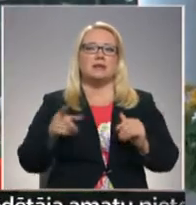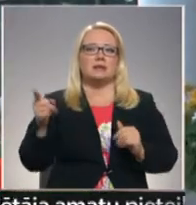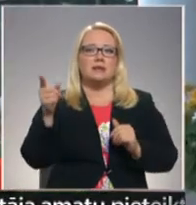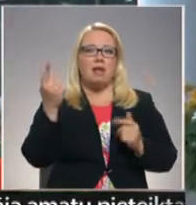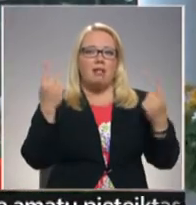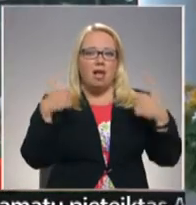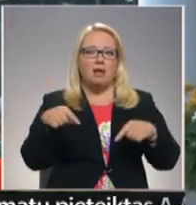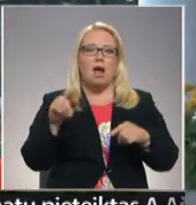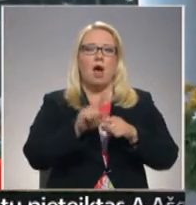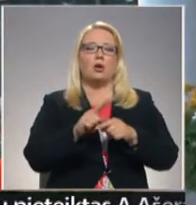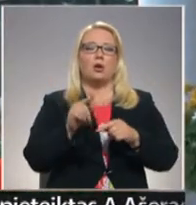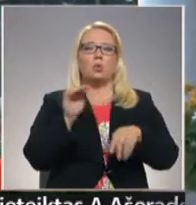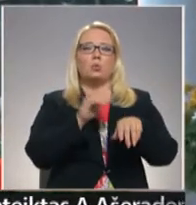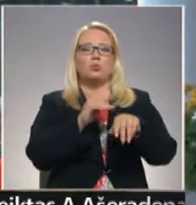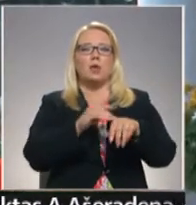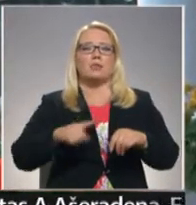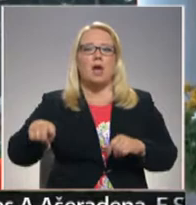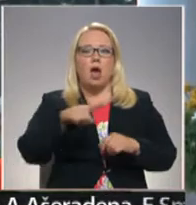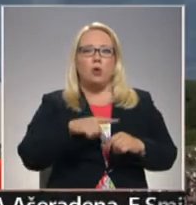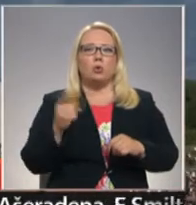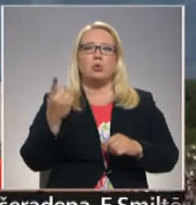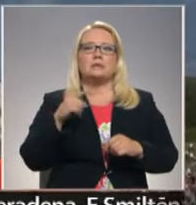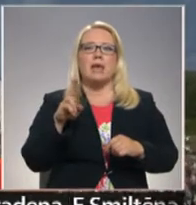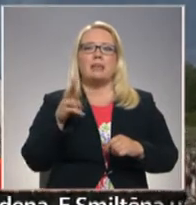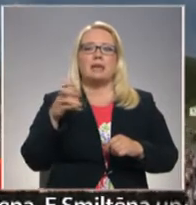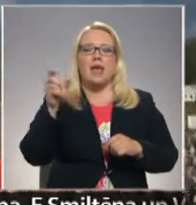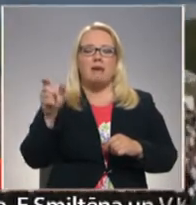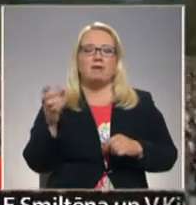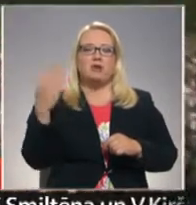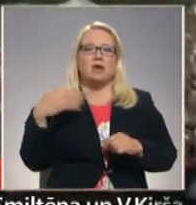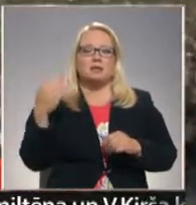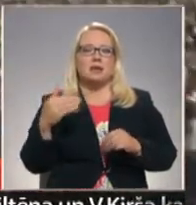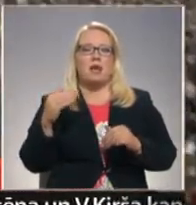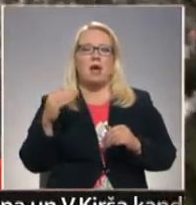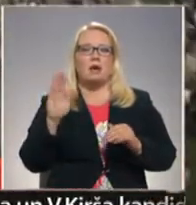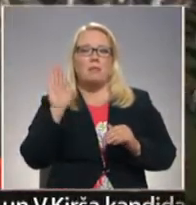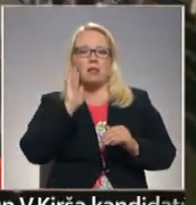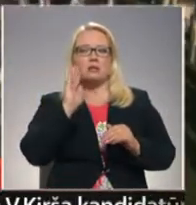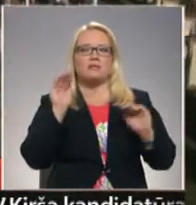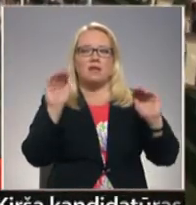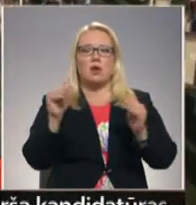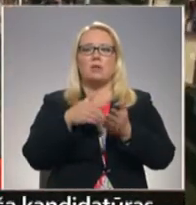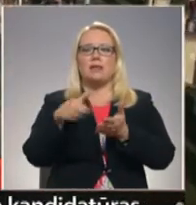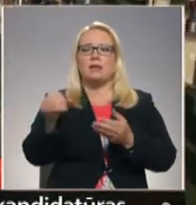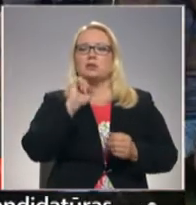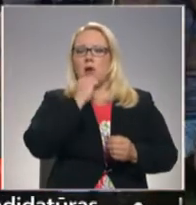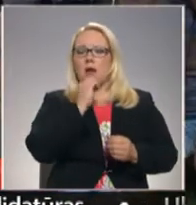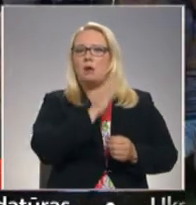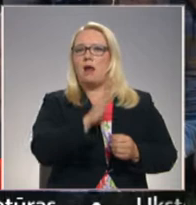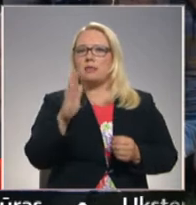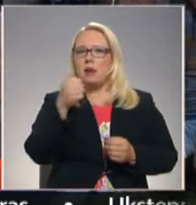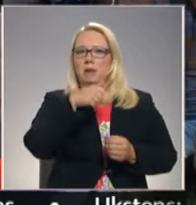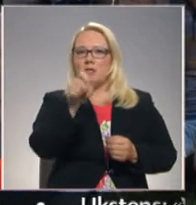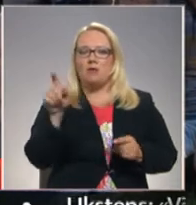Rīgas arhidiecēzes arhibīskaps Zbigņevs Stankēvičs aicina atvērties svētībai un atteikties no grēka katram individuāli un